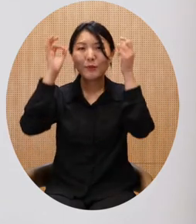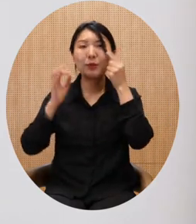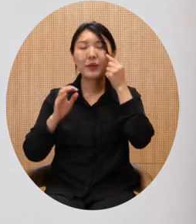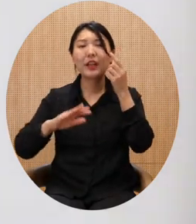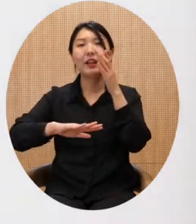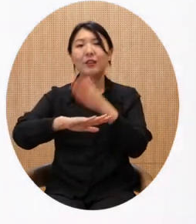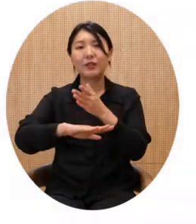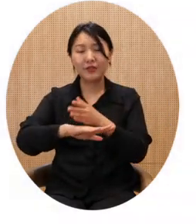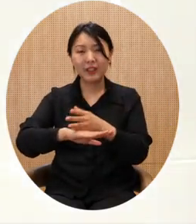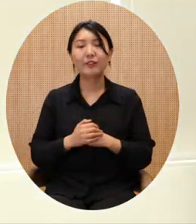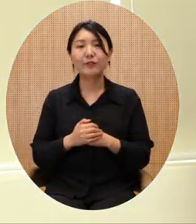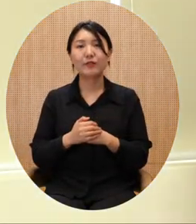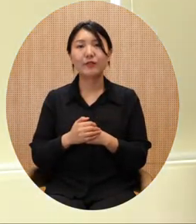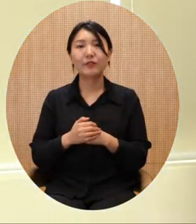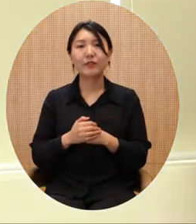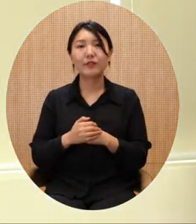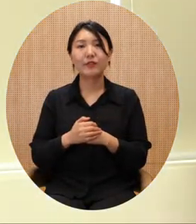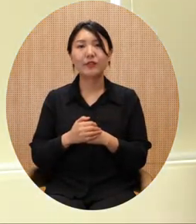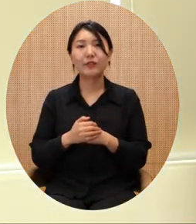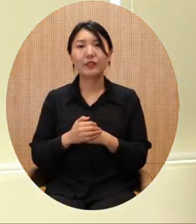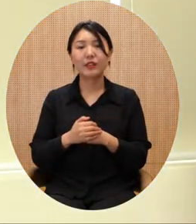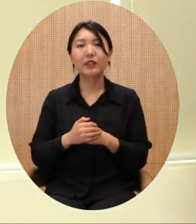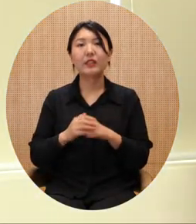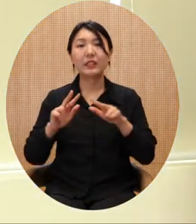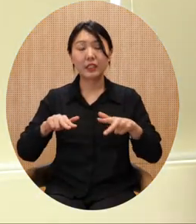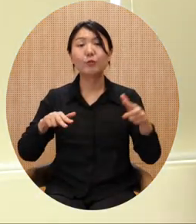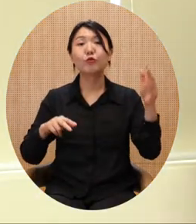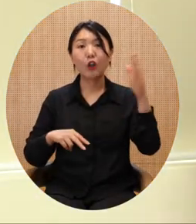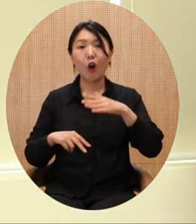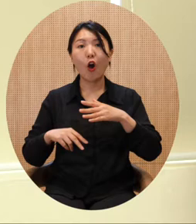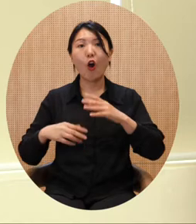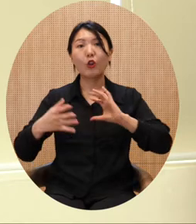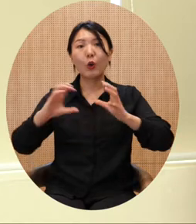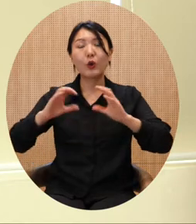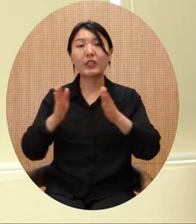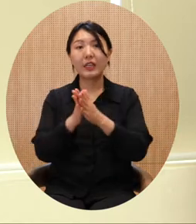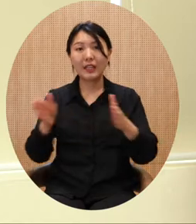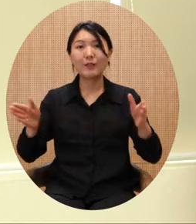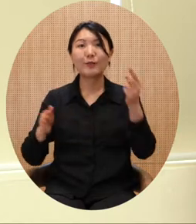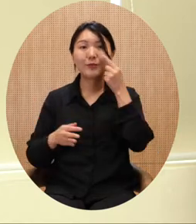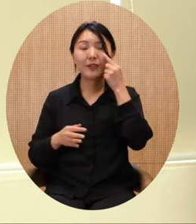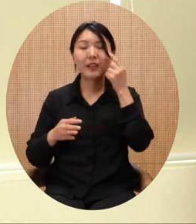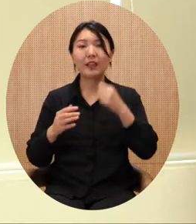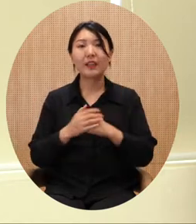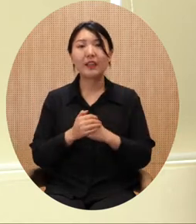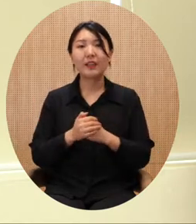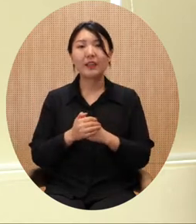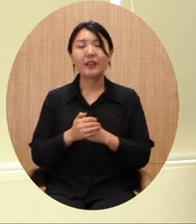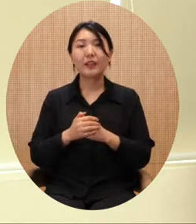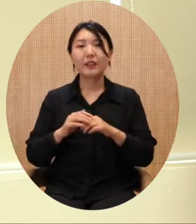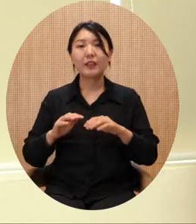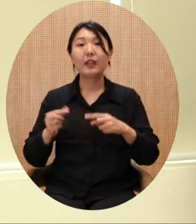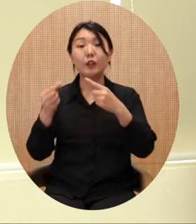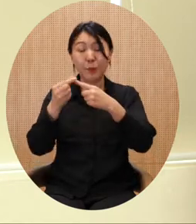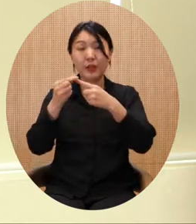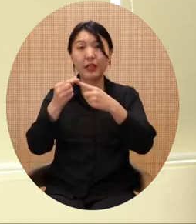감사합니다. 그러면 지금부터 본격적으로 토론회를 시작하도록 하겠습니다. 예, 첫 번째